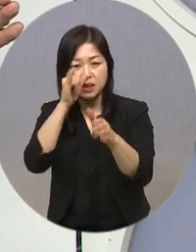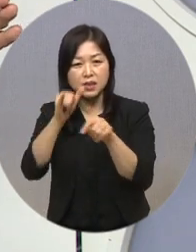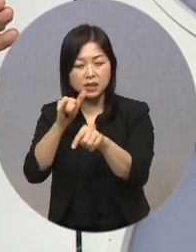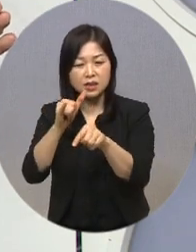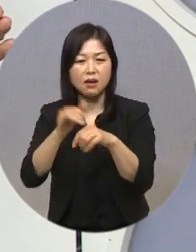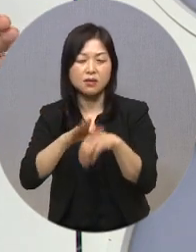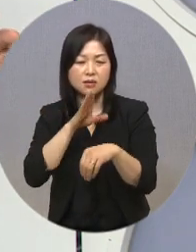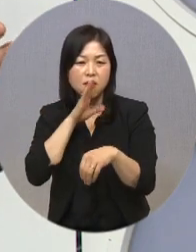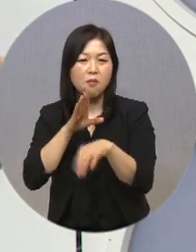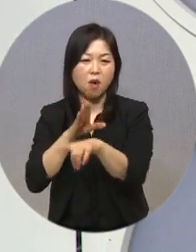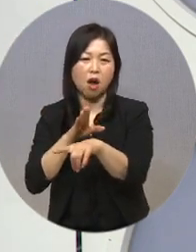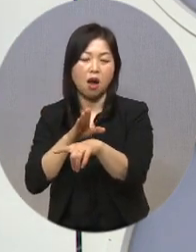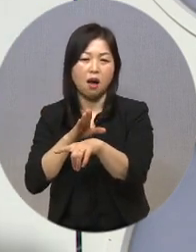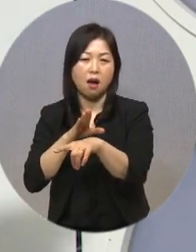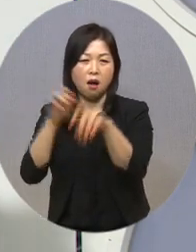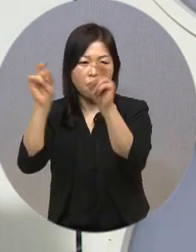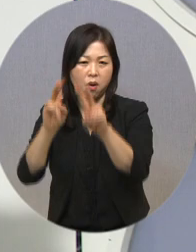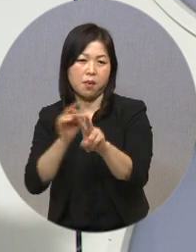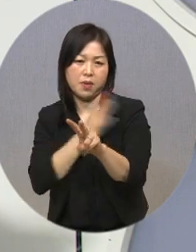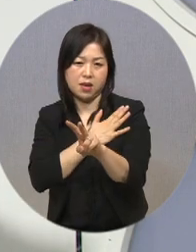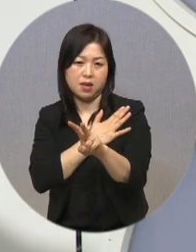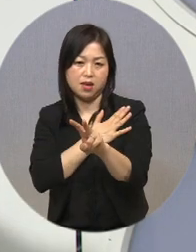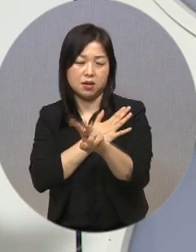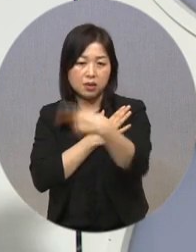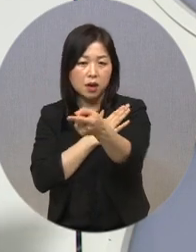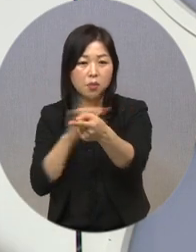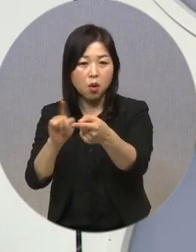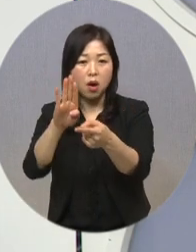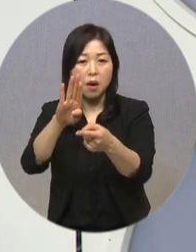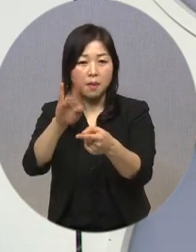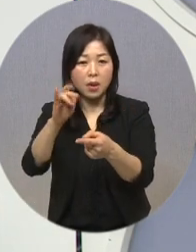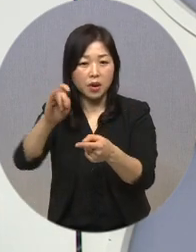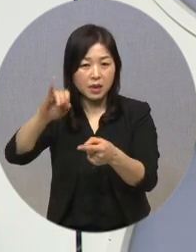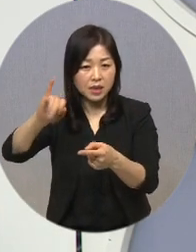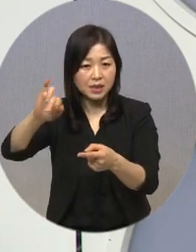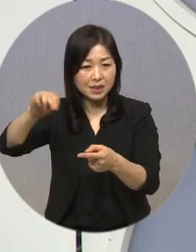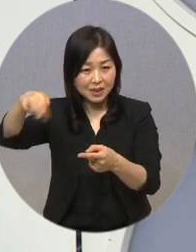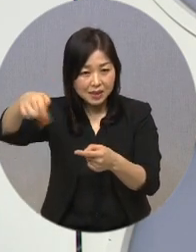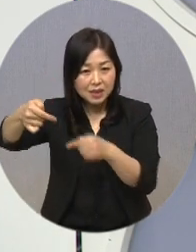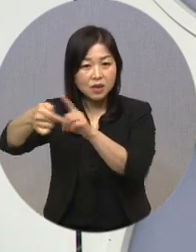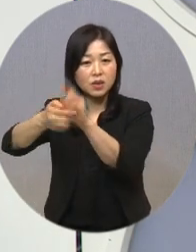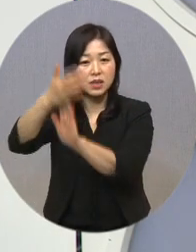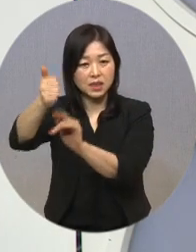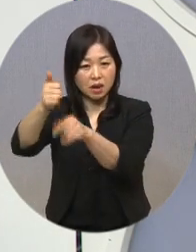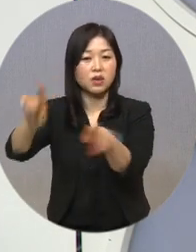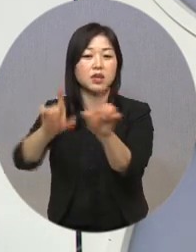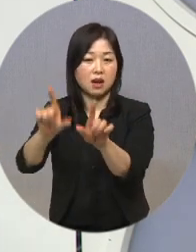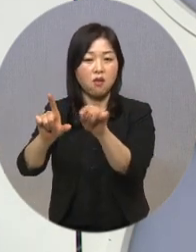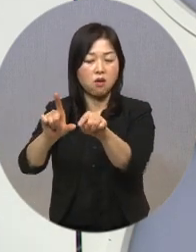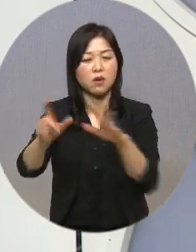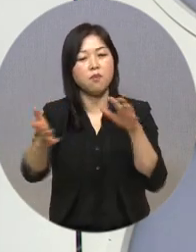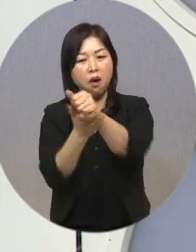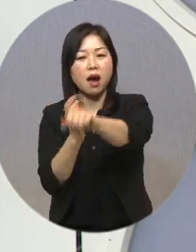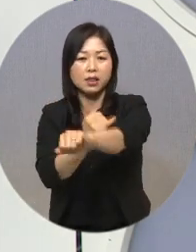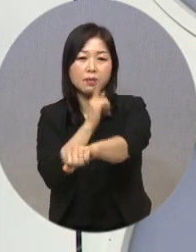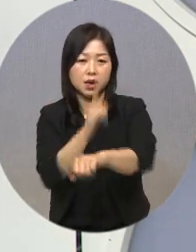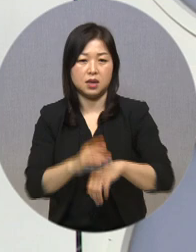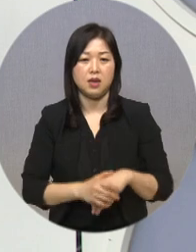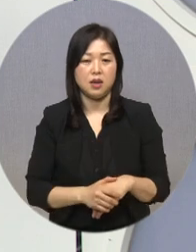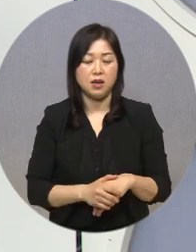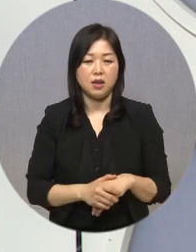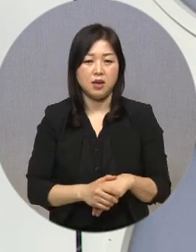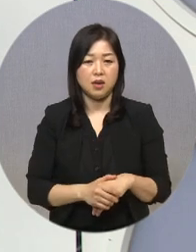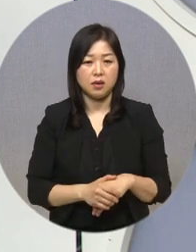길입니다. 그걸 넘어가면은 배불리 길이에요. 시장이 거기서 한다 이겁니다. 예. 거기 때려보시자고. 근데 올라오다